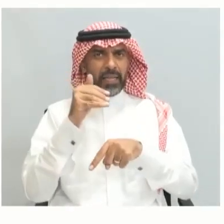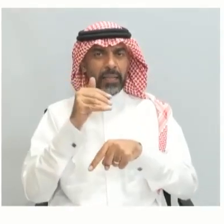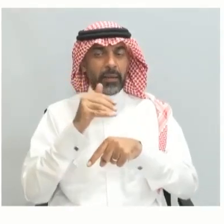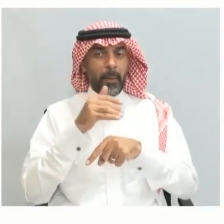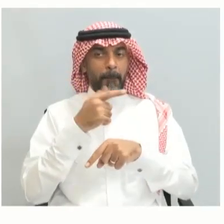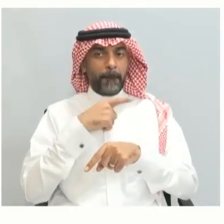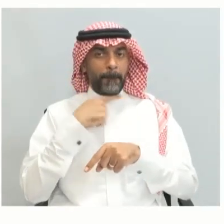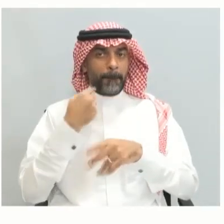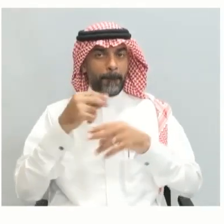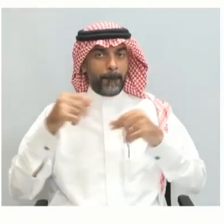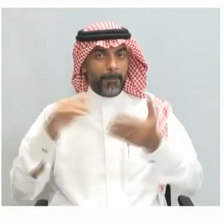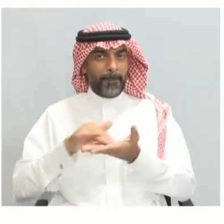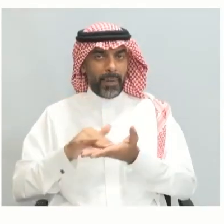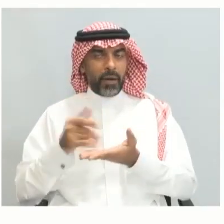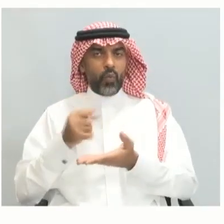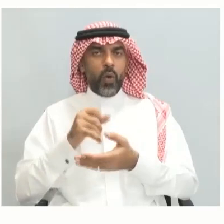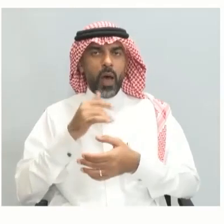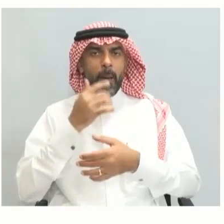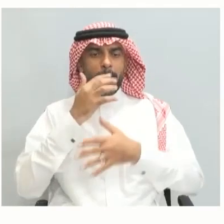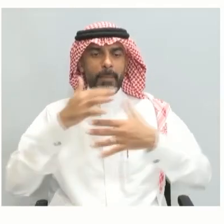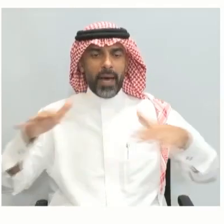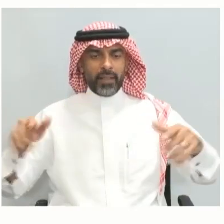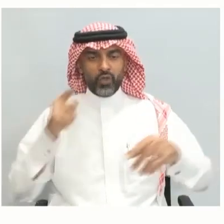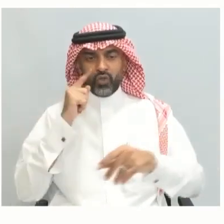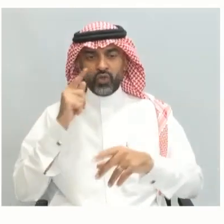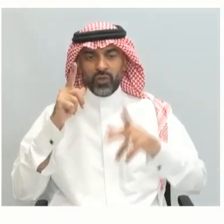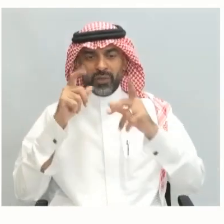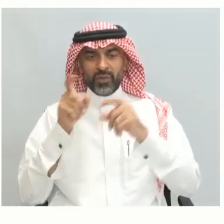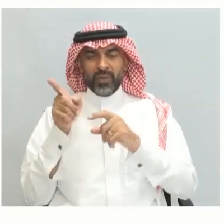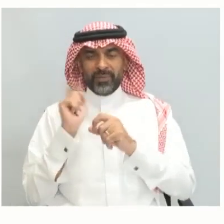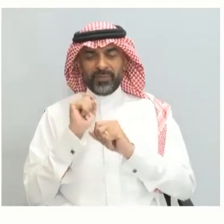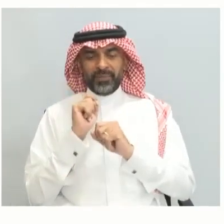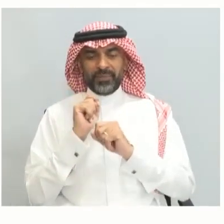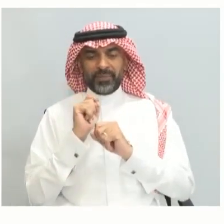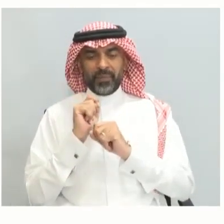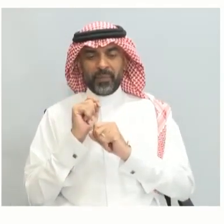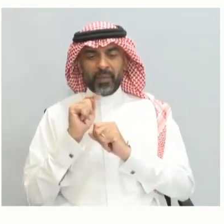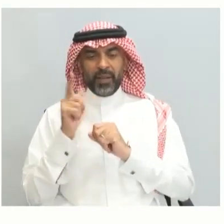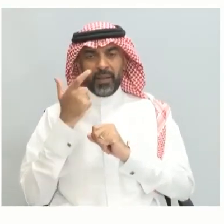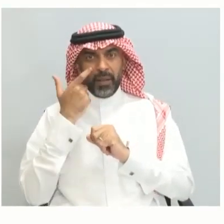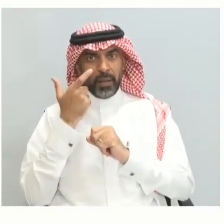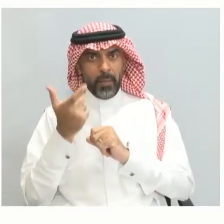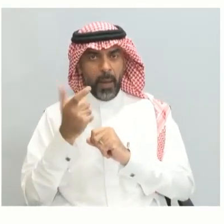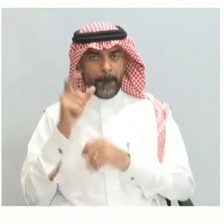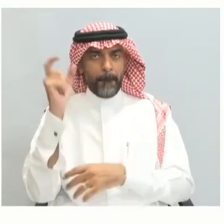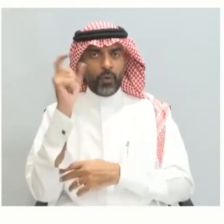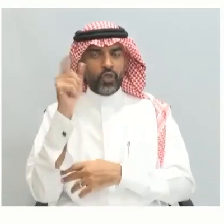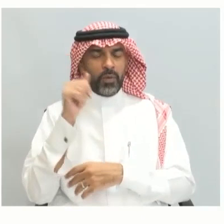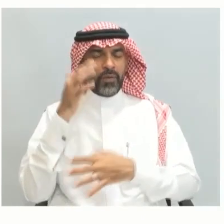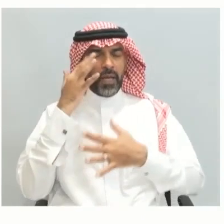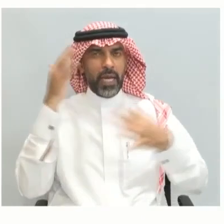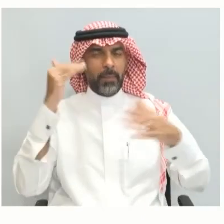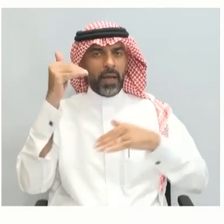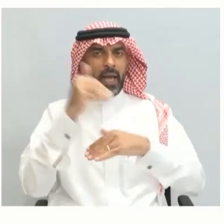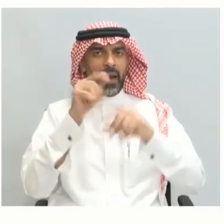معا وهذه ابنائي وبناتي الطلاب صوره لاحد او تبين اهتمام المسلمين في علم الخرائط